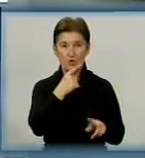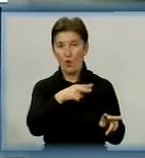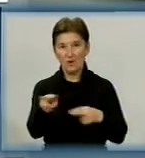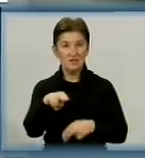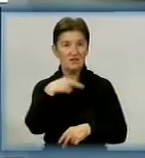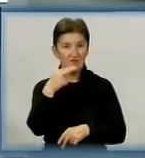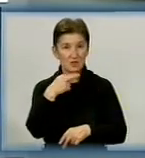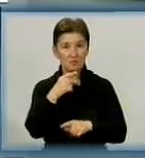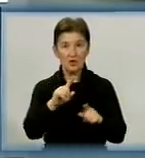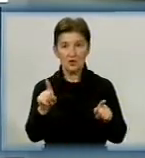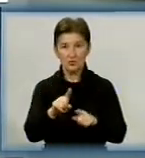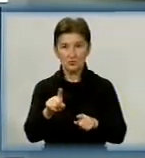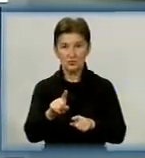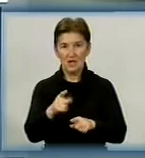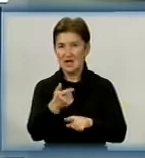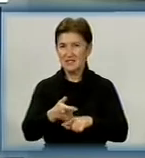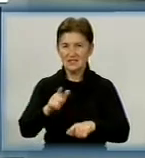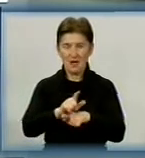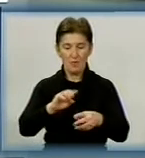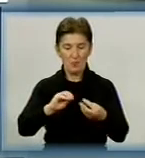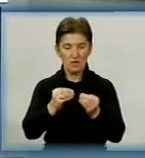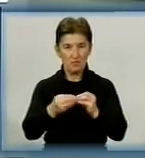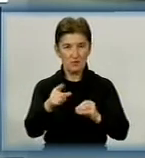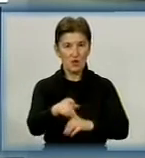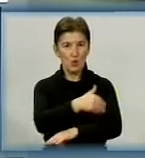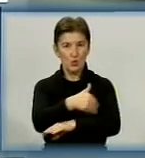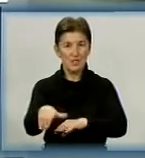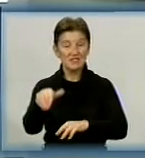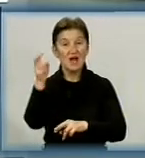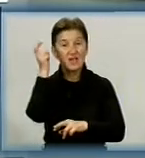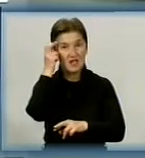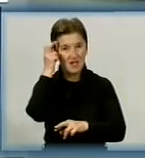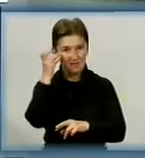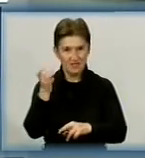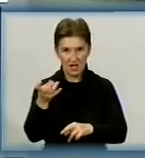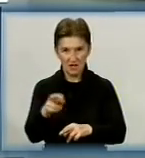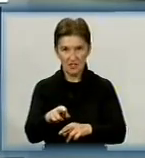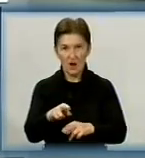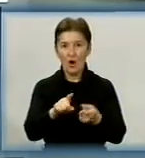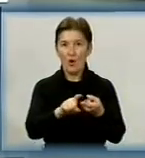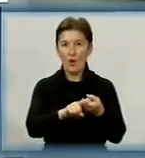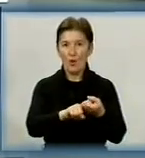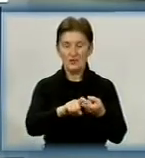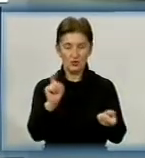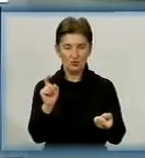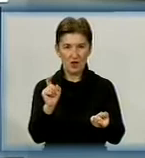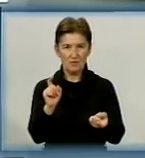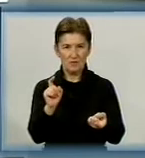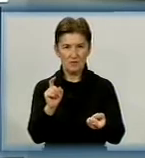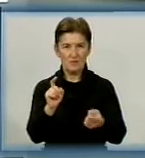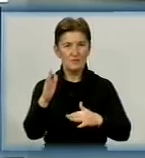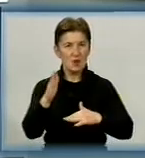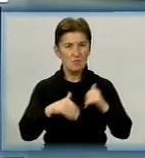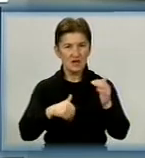что самые проблемные улицы у нас улица Гагарина и Киевская. Отключая улицу Гагарина, мы отключаем